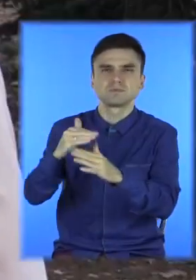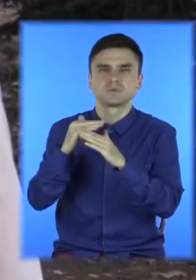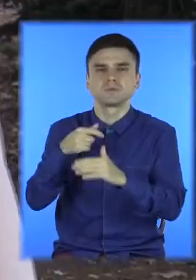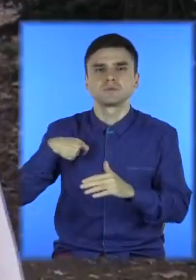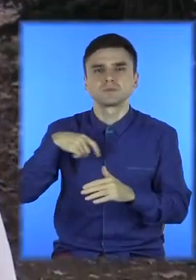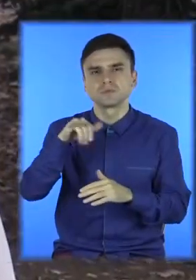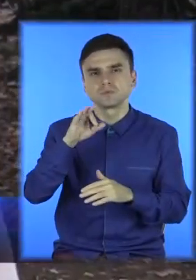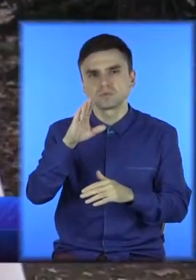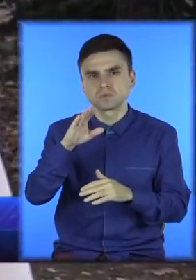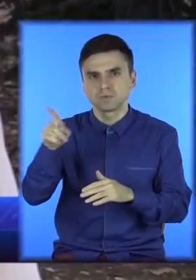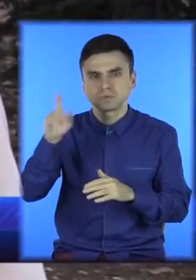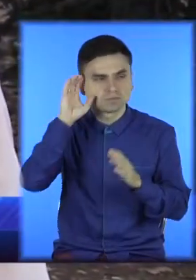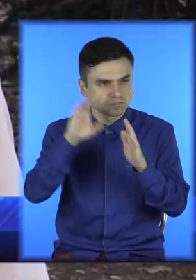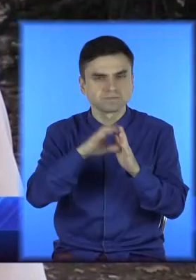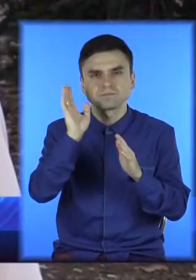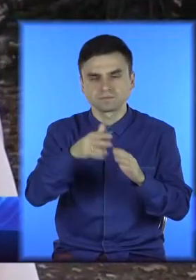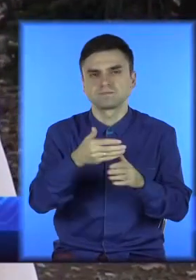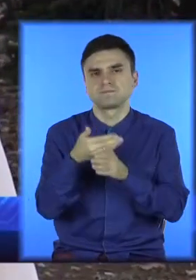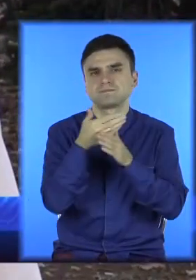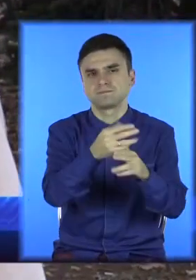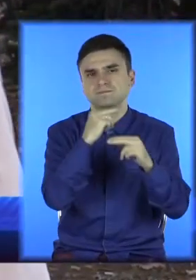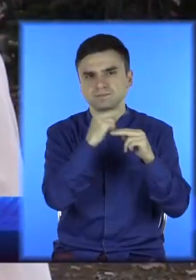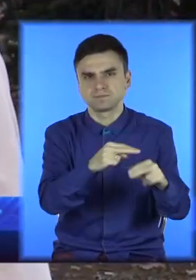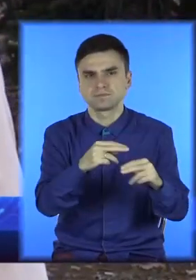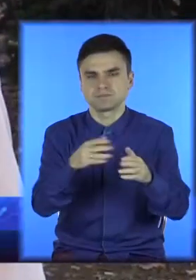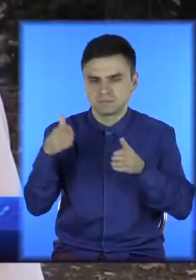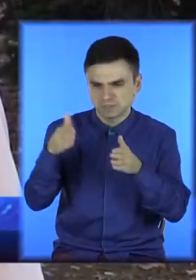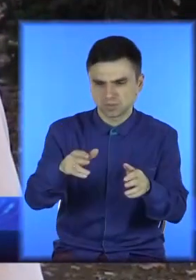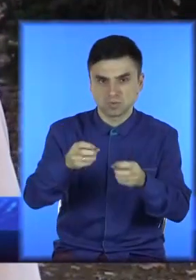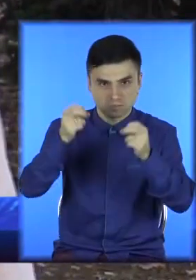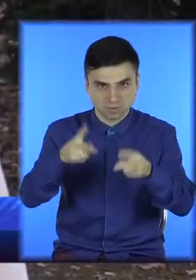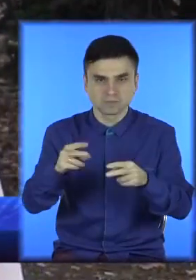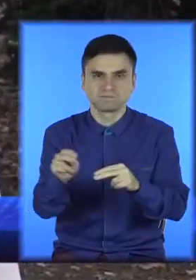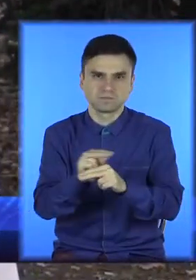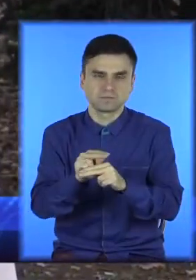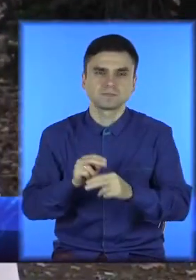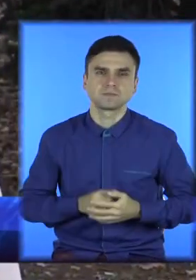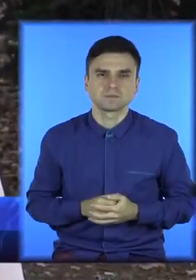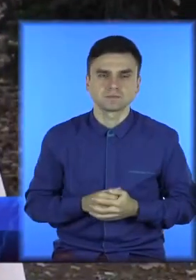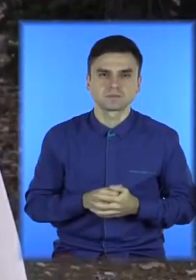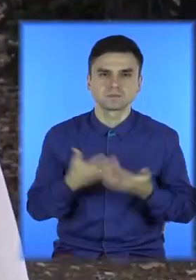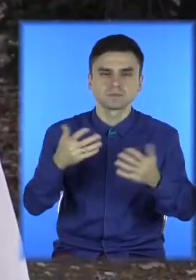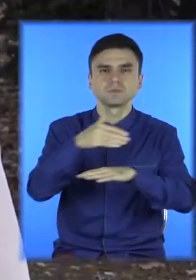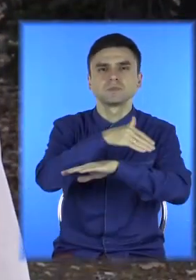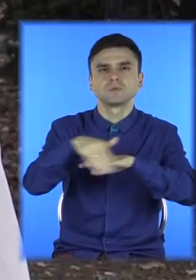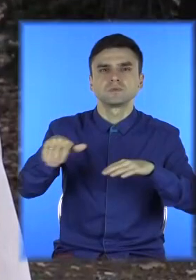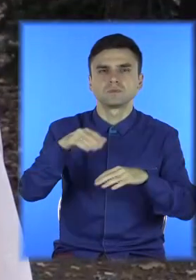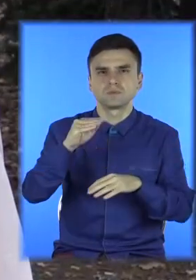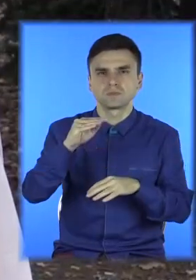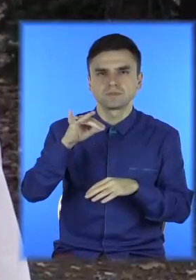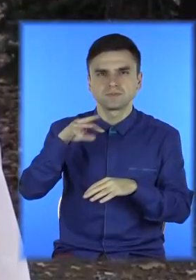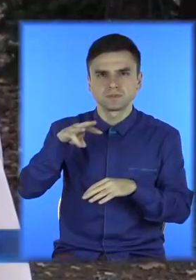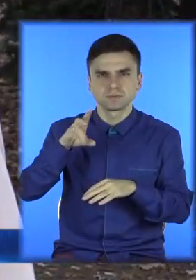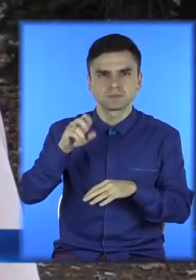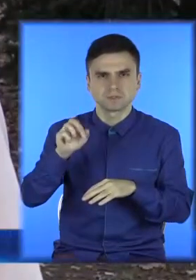стежку. Дальній мопр, це вулиця Фінська, вулиця Фруктова, Шарохіна. Всі люди, які йдуть на роботу в